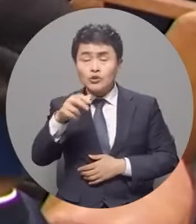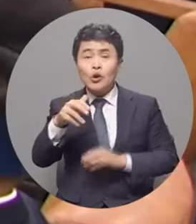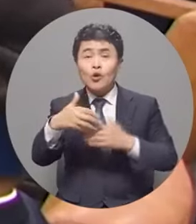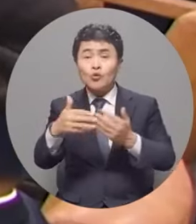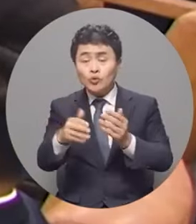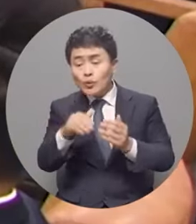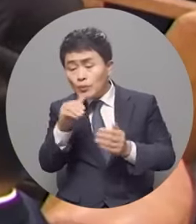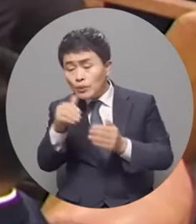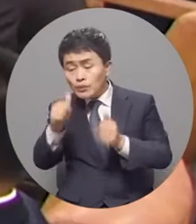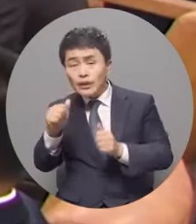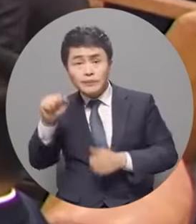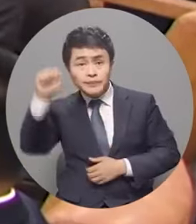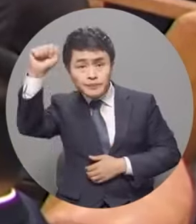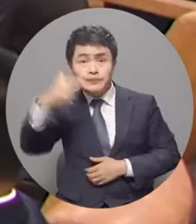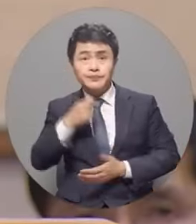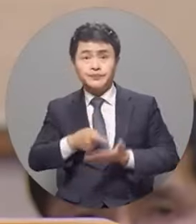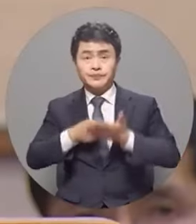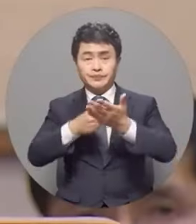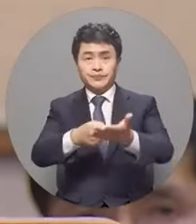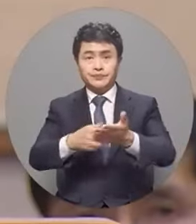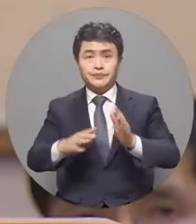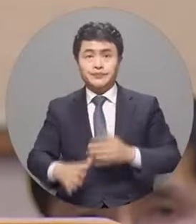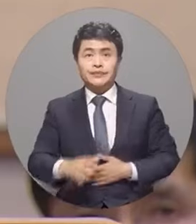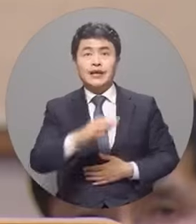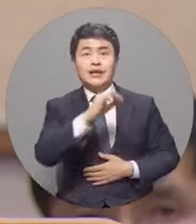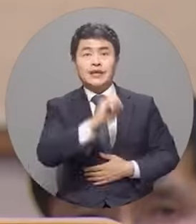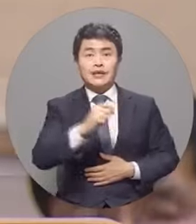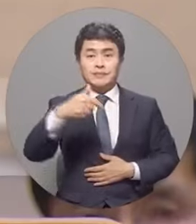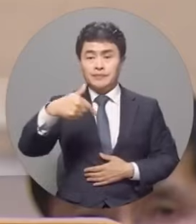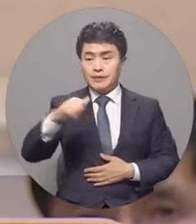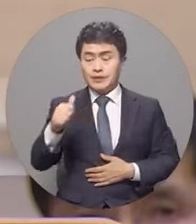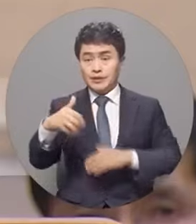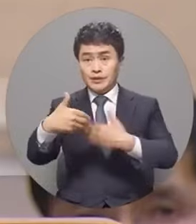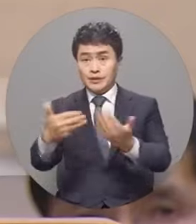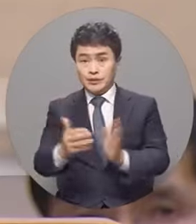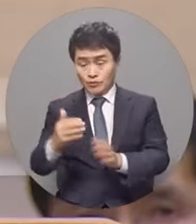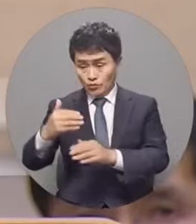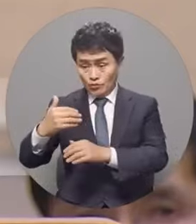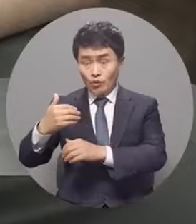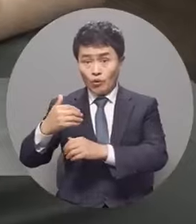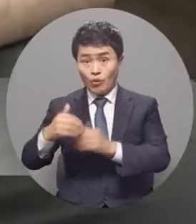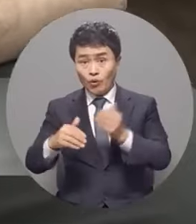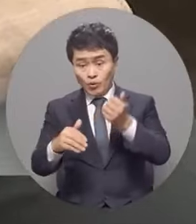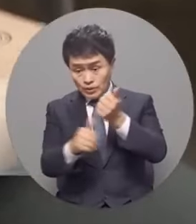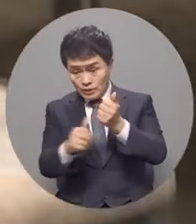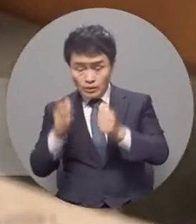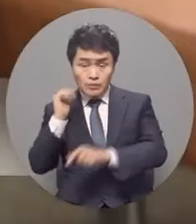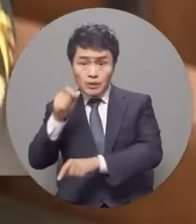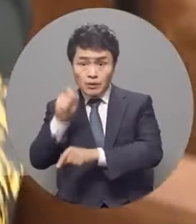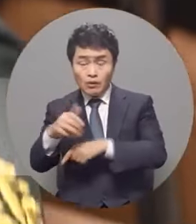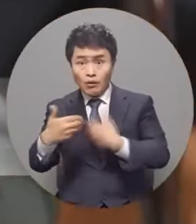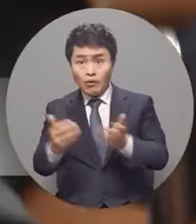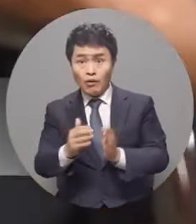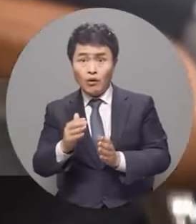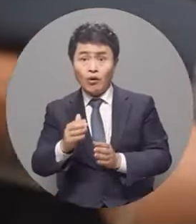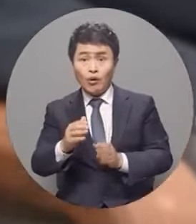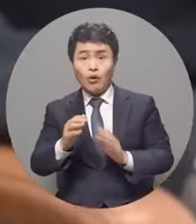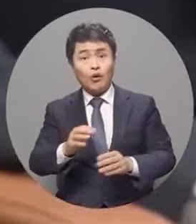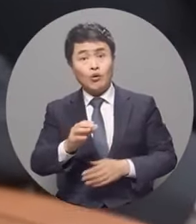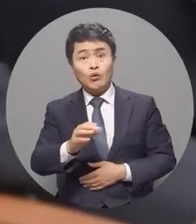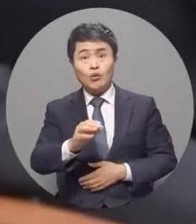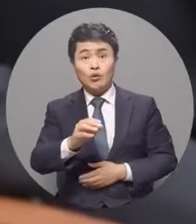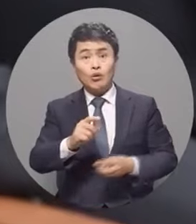싶습니다. 임기훈 전 대통령실 국방비서관에게 윤석열 대통령의 경로를 들었는지 물어봐달라고